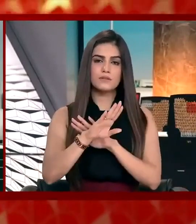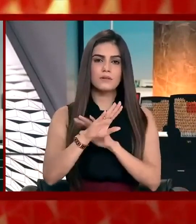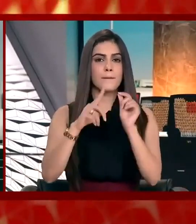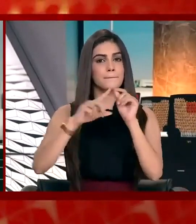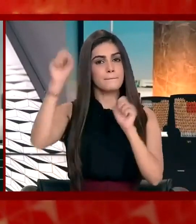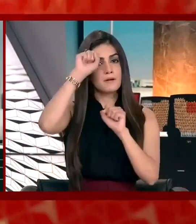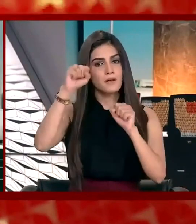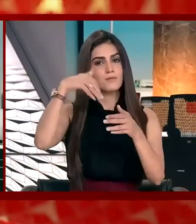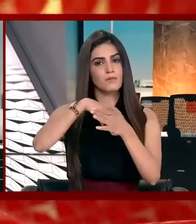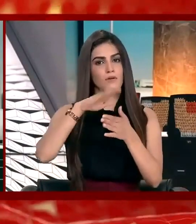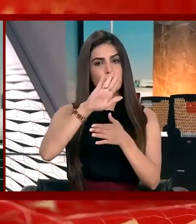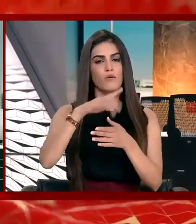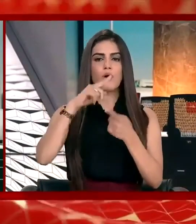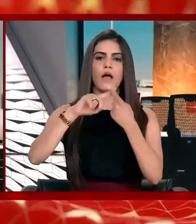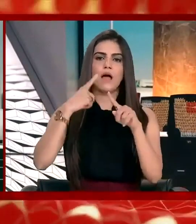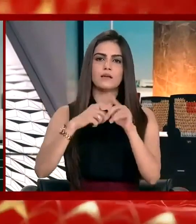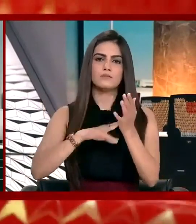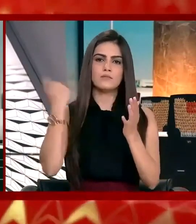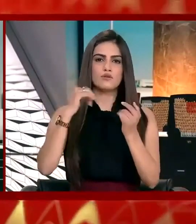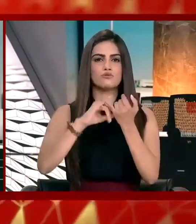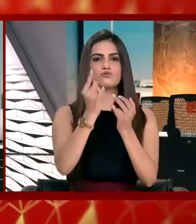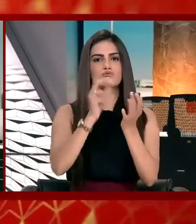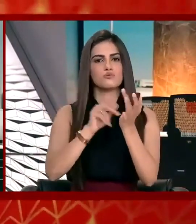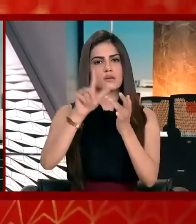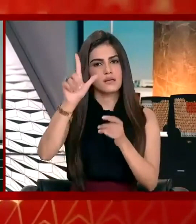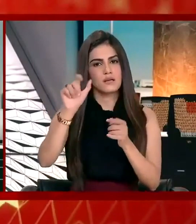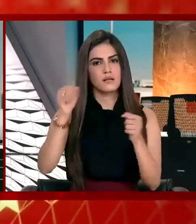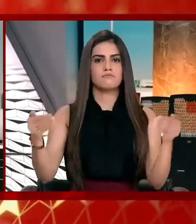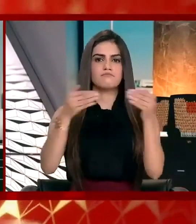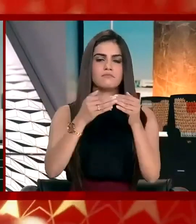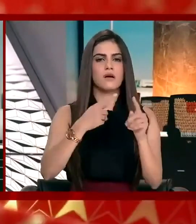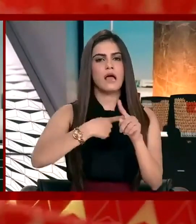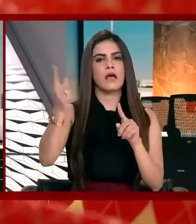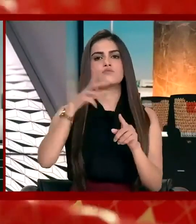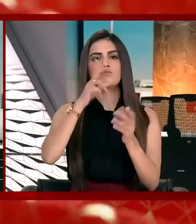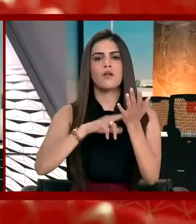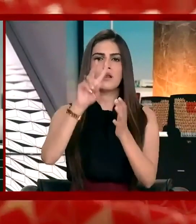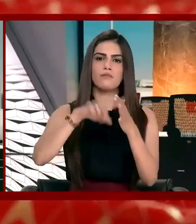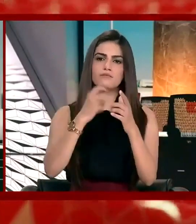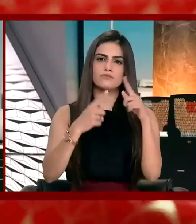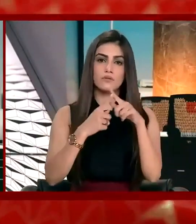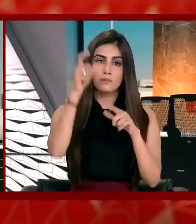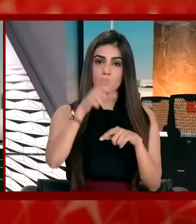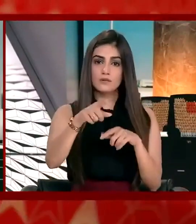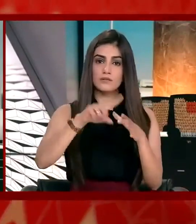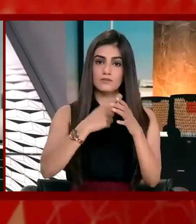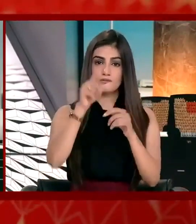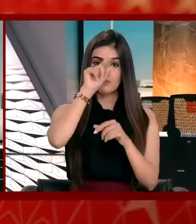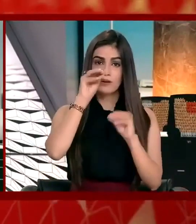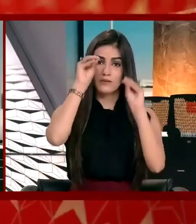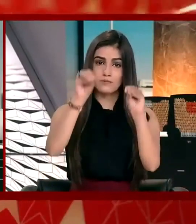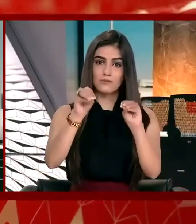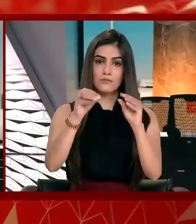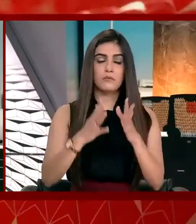पंजाब कांग्रेस के पूर्व अध्यक्ष सुनील जाखड़ ने एक बार फिर नवजोत सिंह सिद्धू पर निशाना साधा है जाकर की तरफ से ट्वीट किया गया